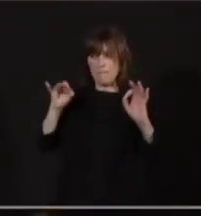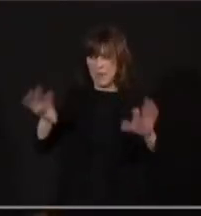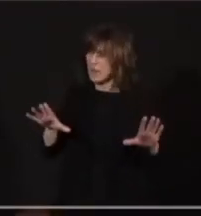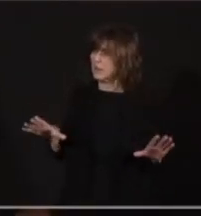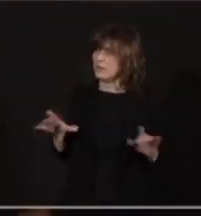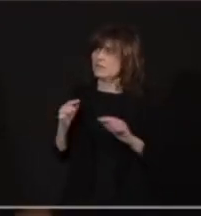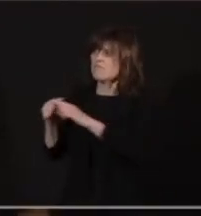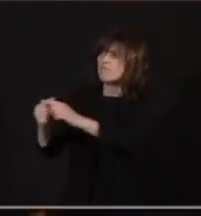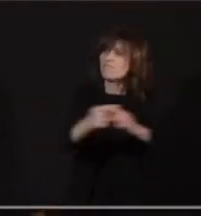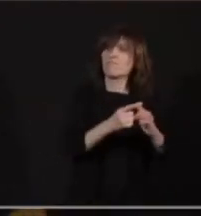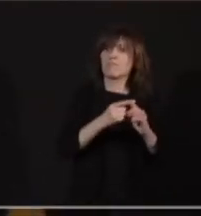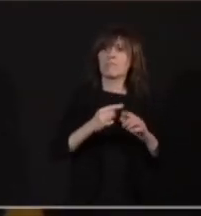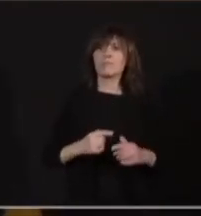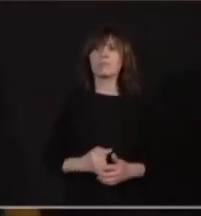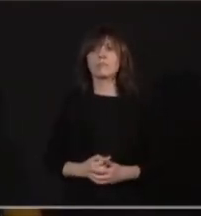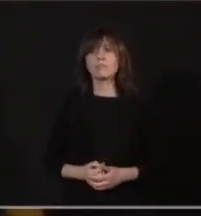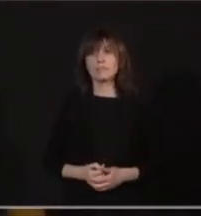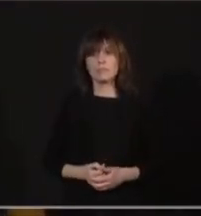Et